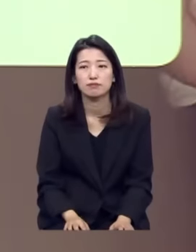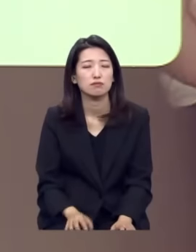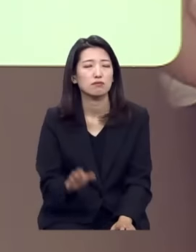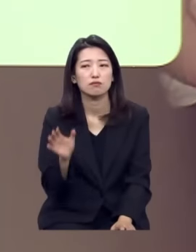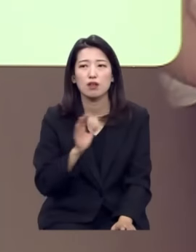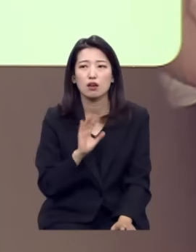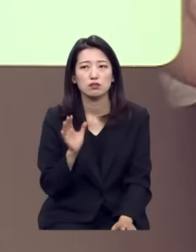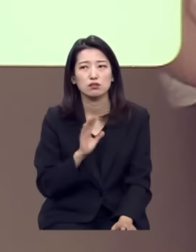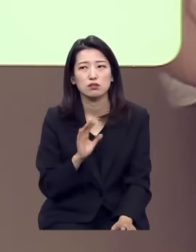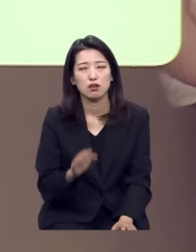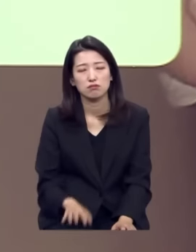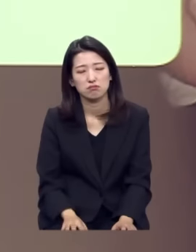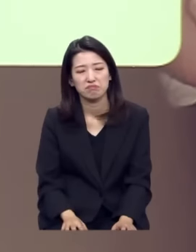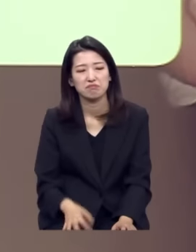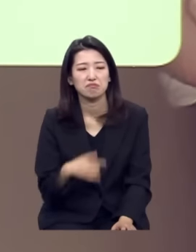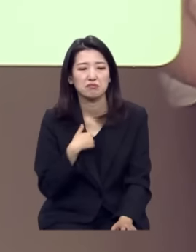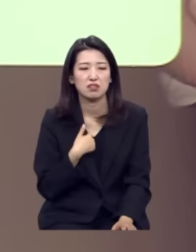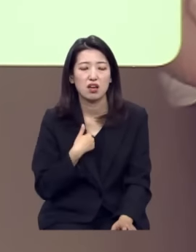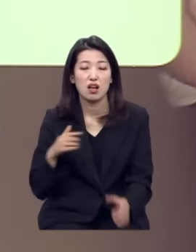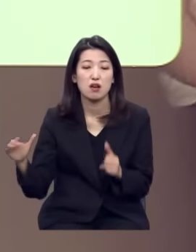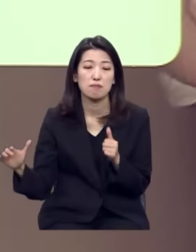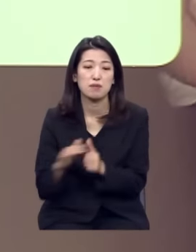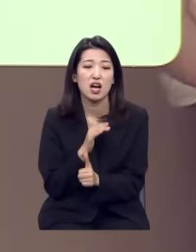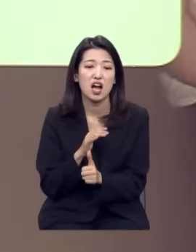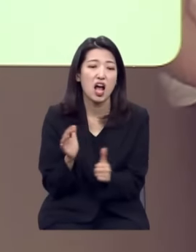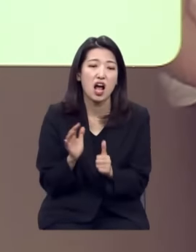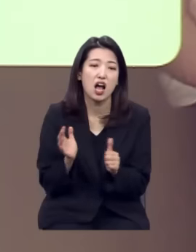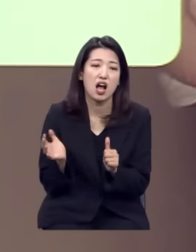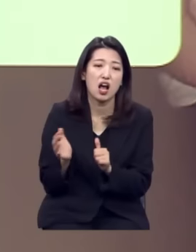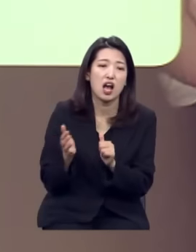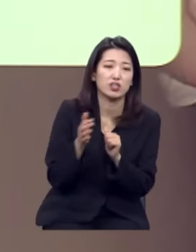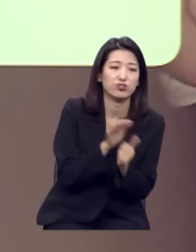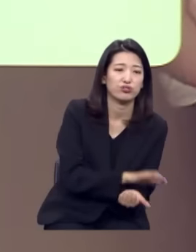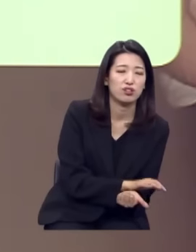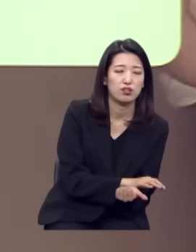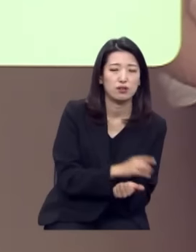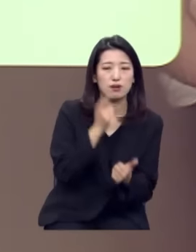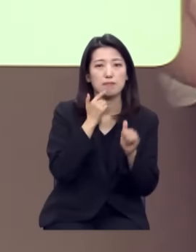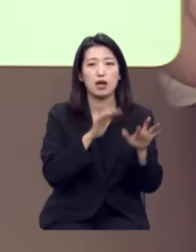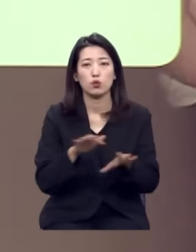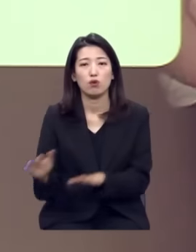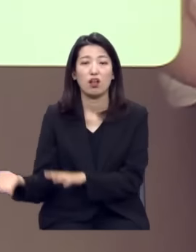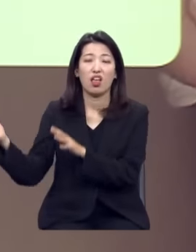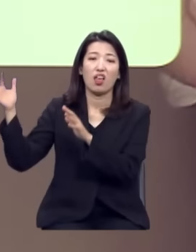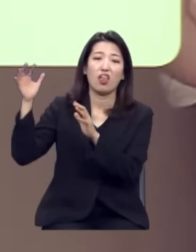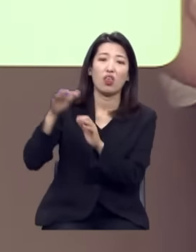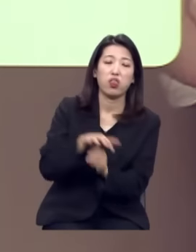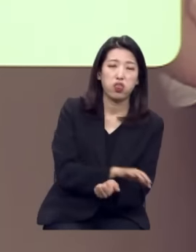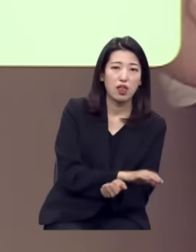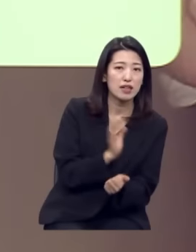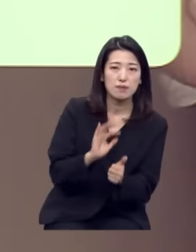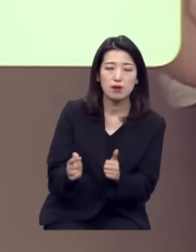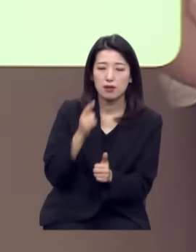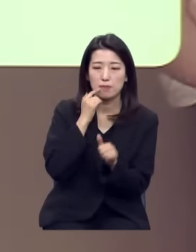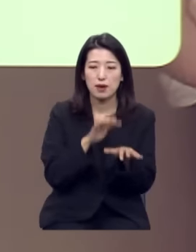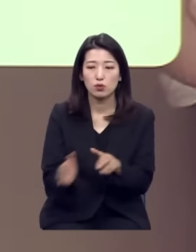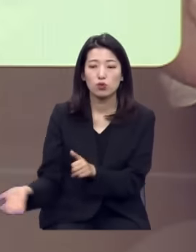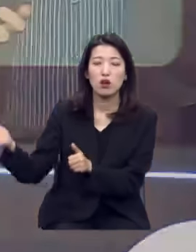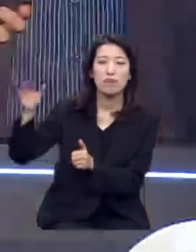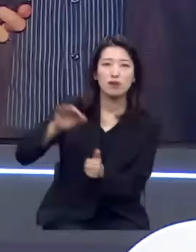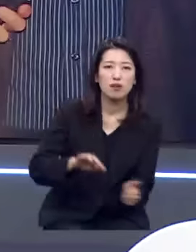수도 있겠지 더 큰 파도를 만들지라고 얘기를 했다라는